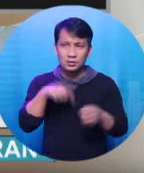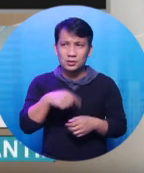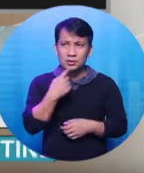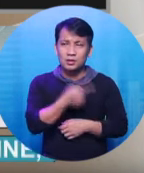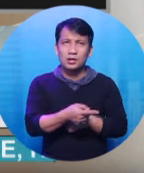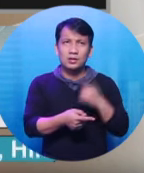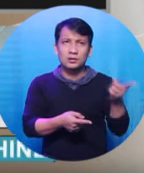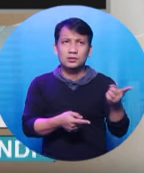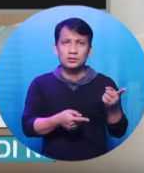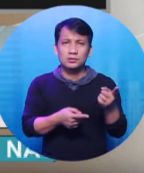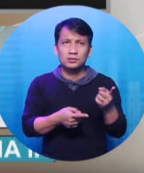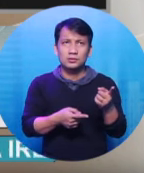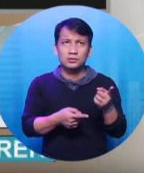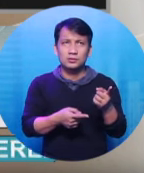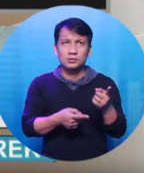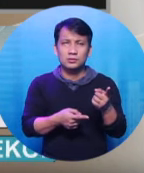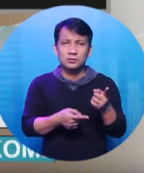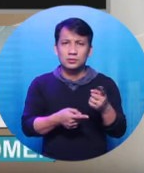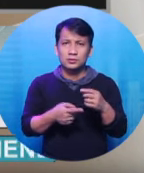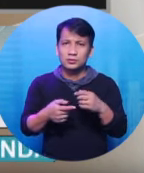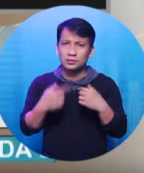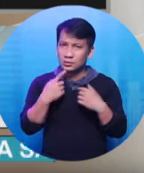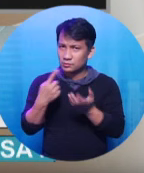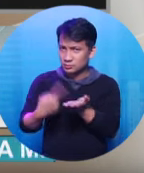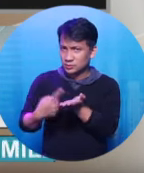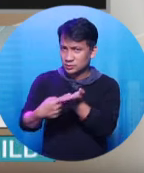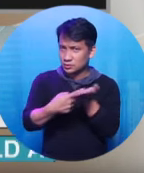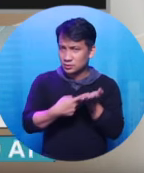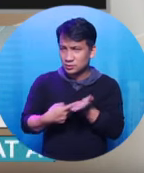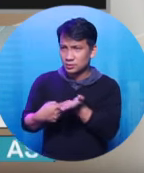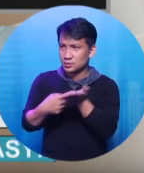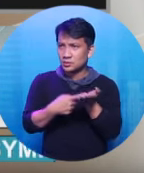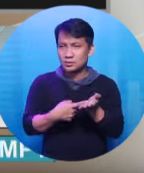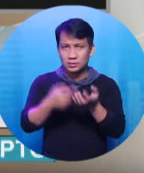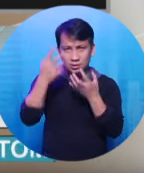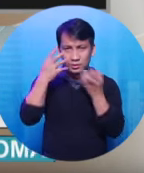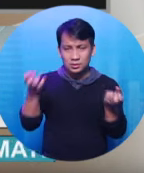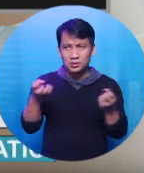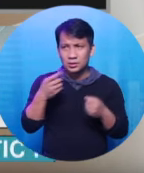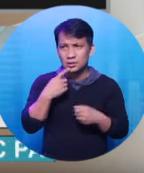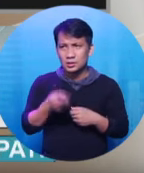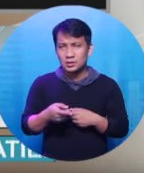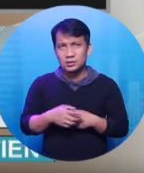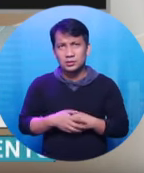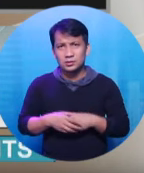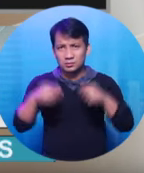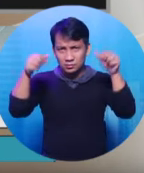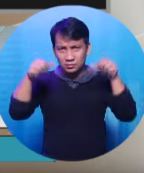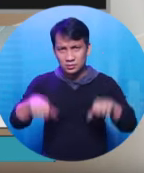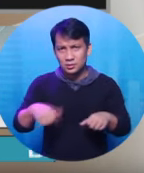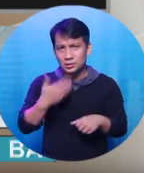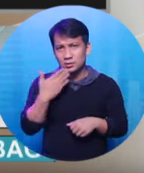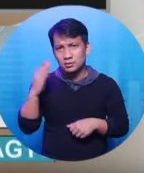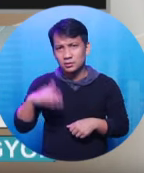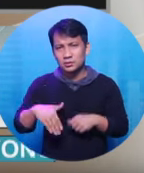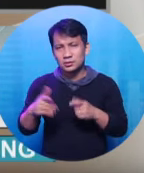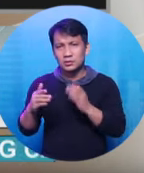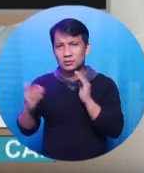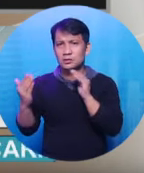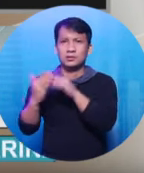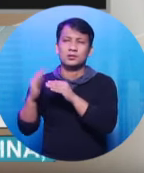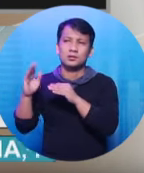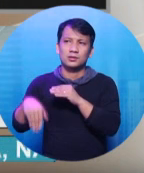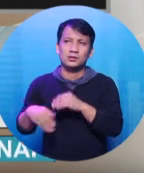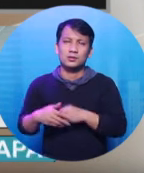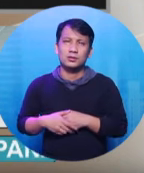inyo pong supposed to be dapat healthy discussion yun from the start. Napikon siya po, kung ano ng pinagpo-post niya masasama against you.